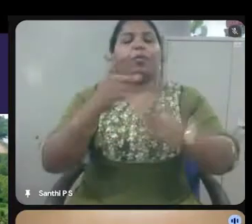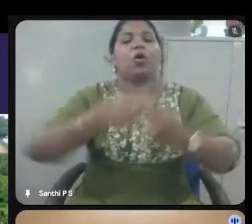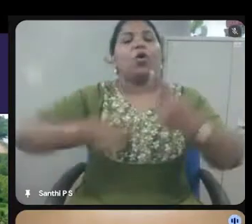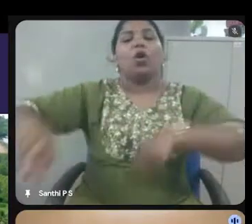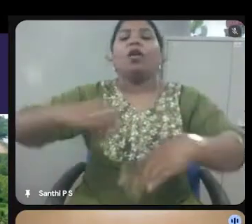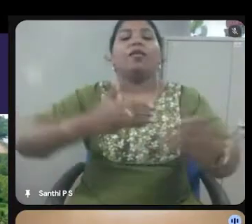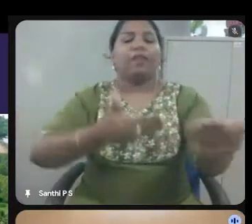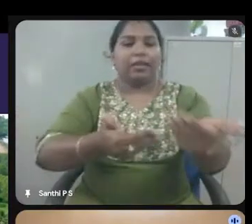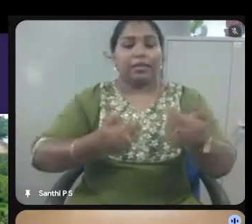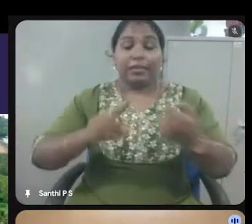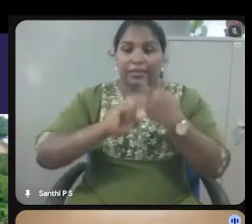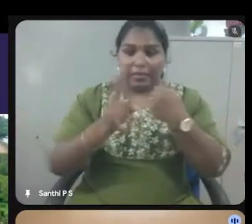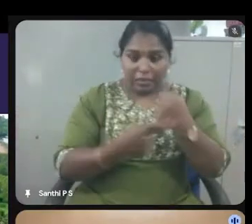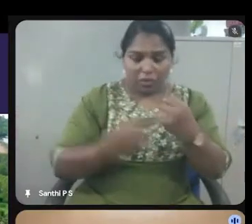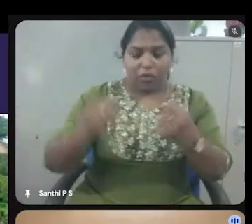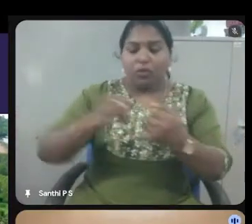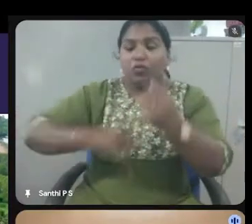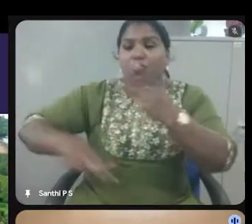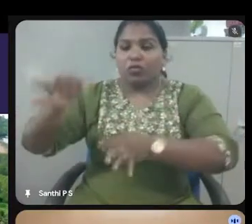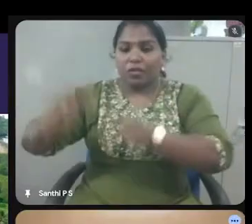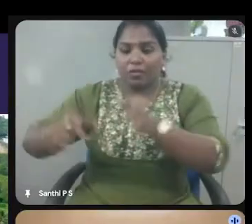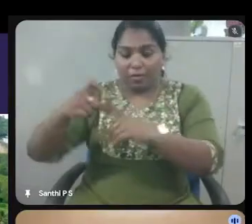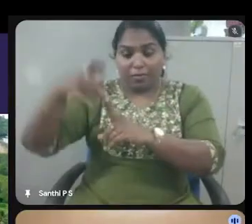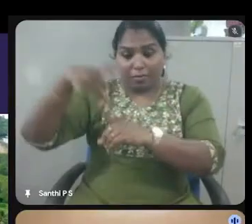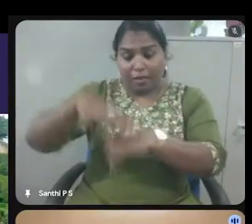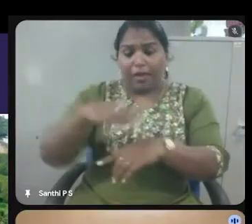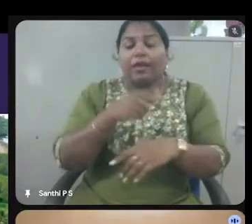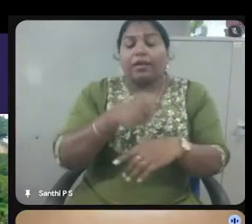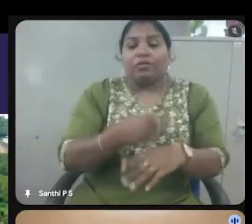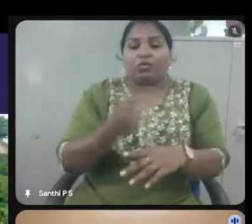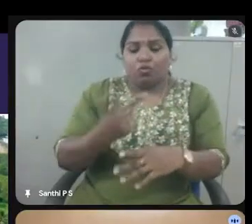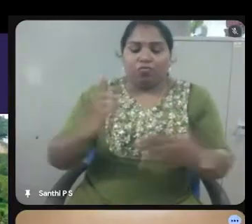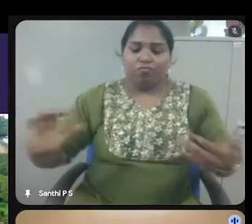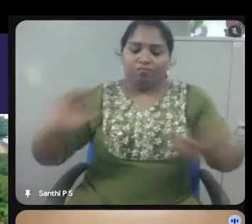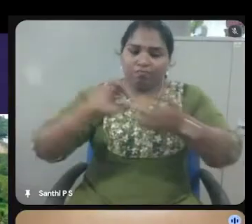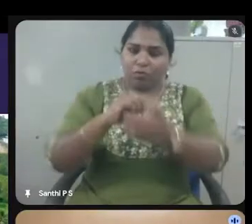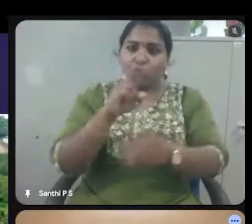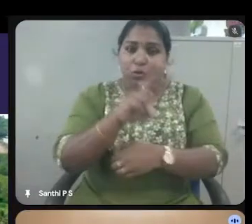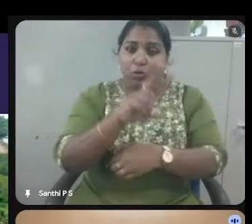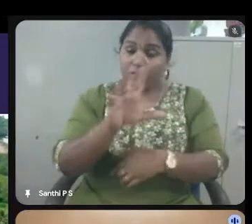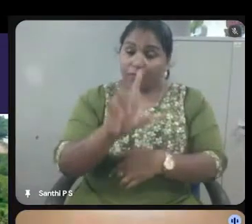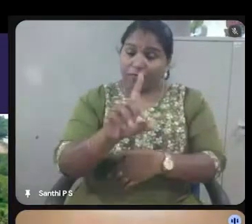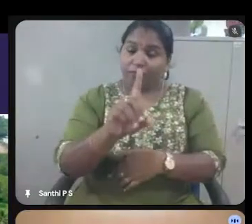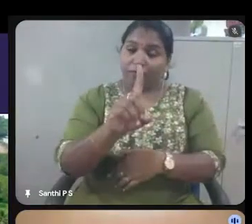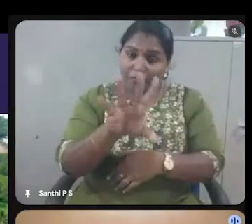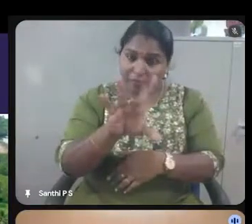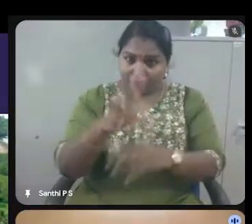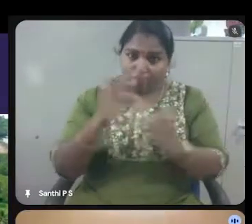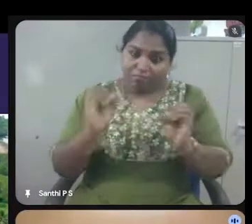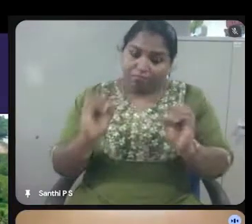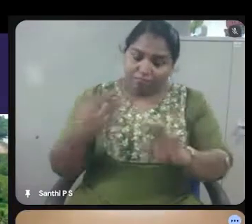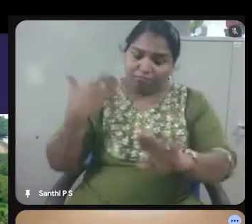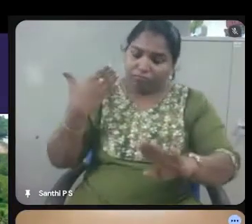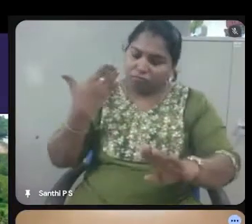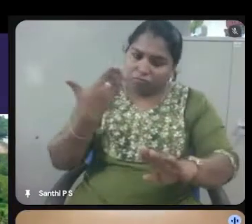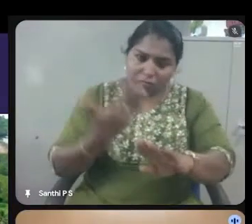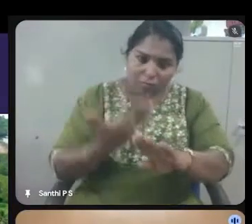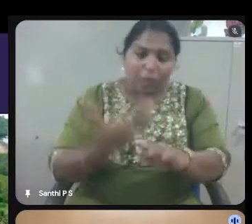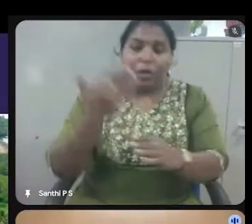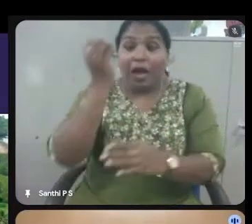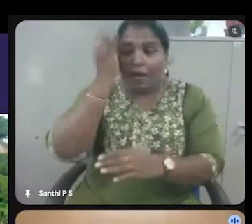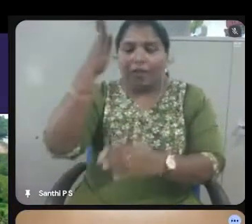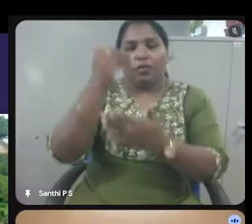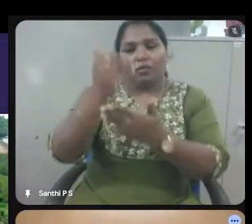നിഷും സാമൂഹ്യനീതി വകുപ്പും സംയുക്തമായി 2015 മുതൽ നടത്തിവരുന്ന ഭിന്നശേഷി അവബോധ പരിപാടിയാണ് നിഡാസ്.